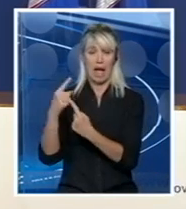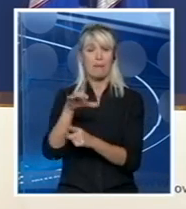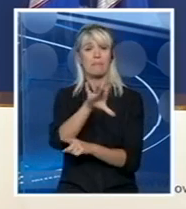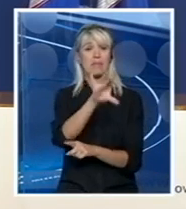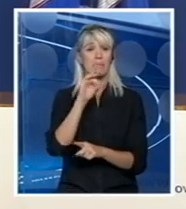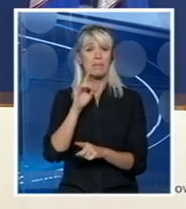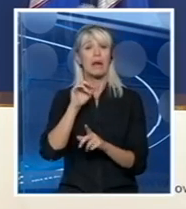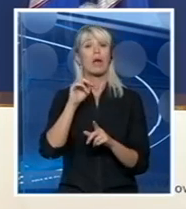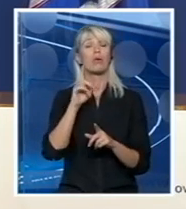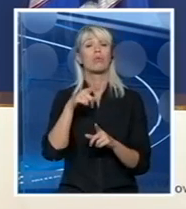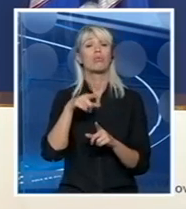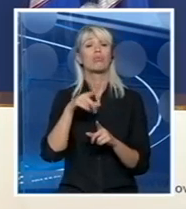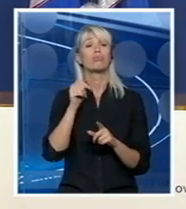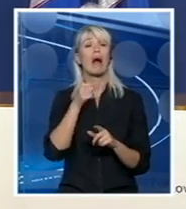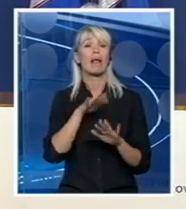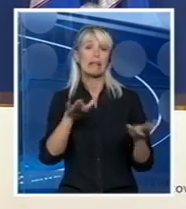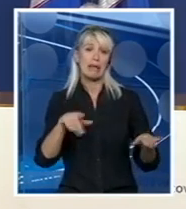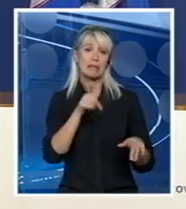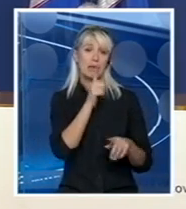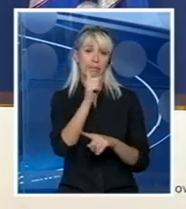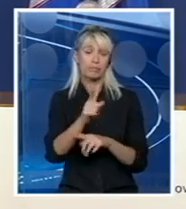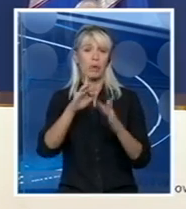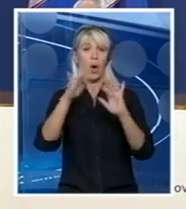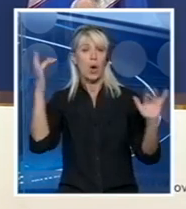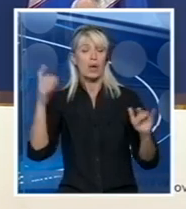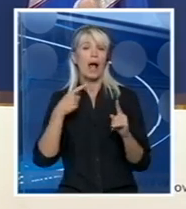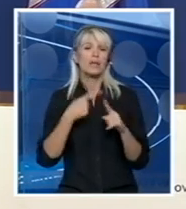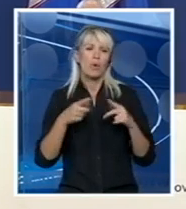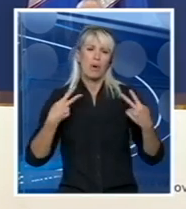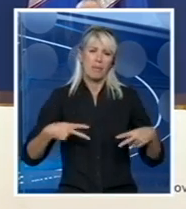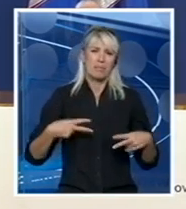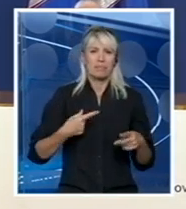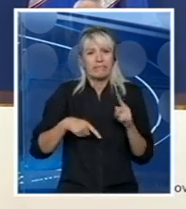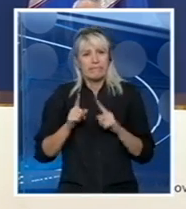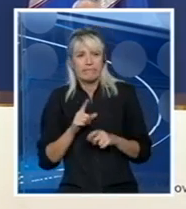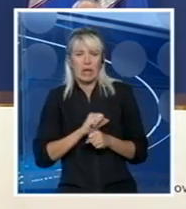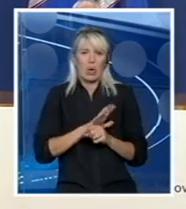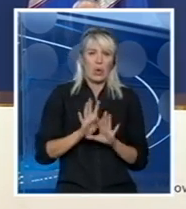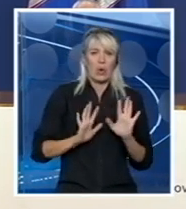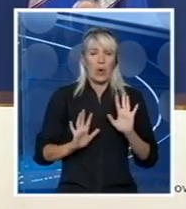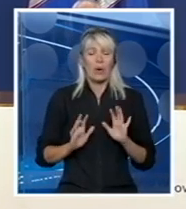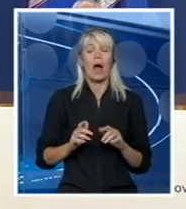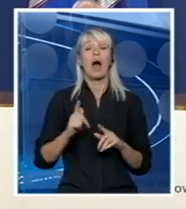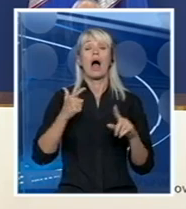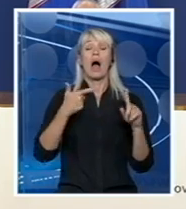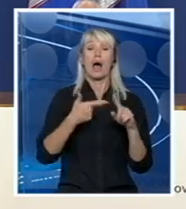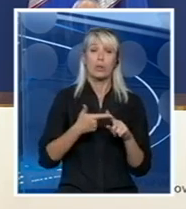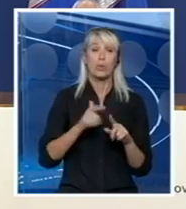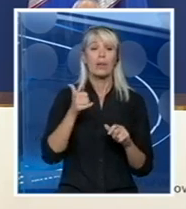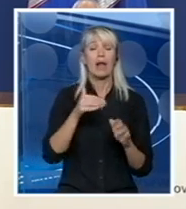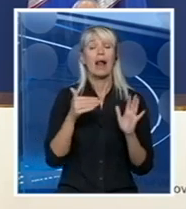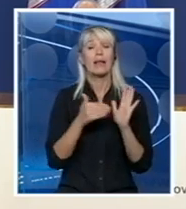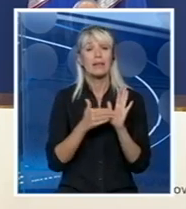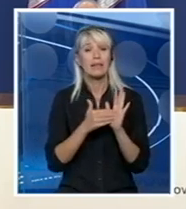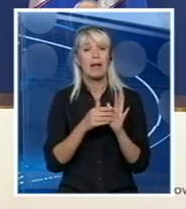nekog njihovog ličnog straha ili prosto zdravstvenog stanja članova porodice? Drugo, da li će detetu biti potrebno lekarsko opravdanje kada